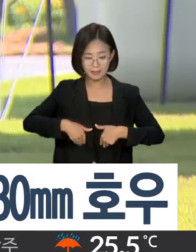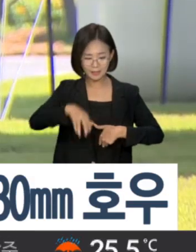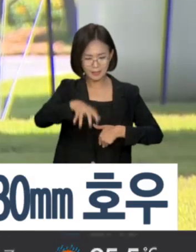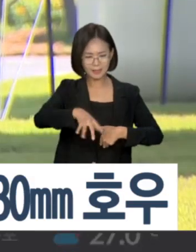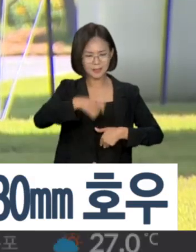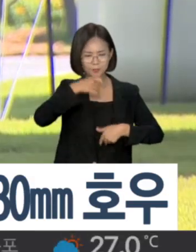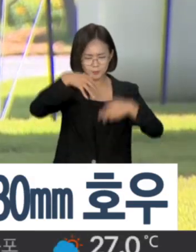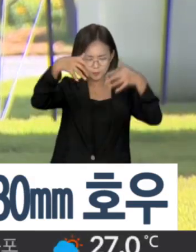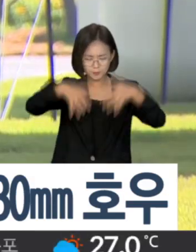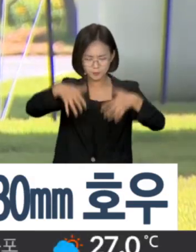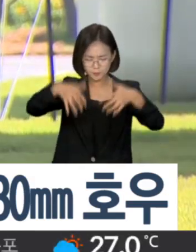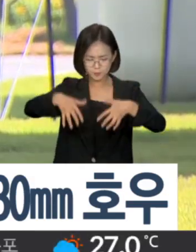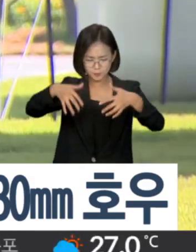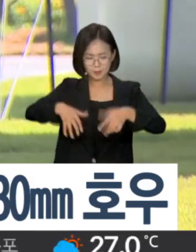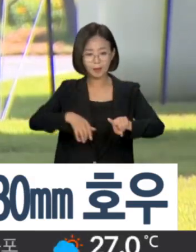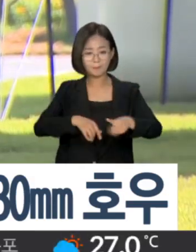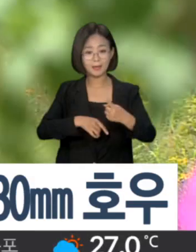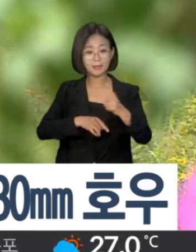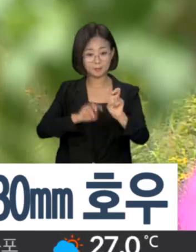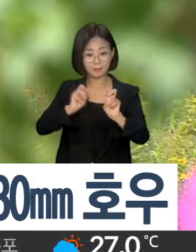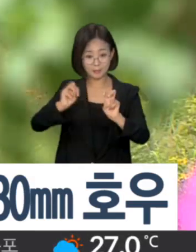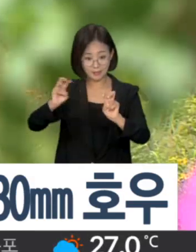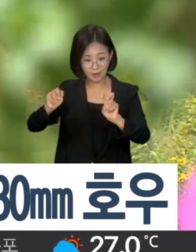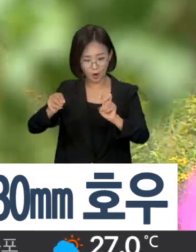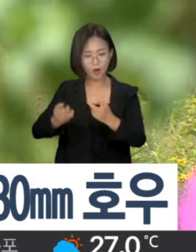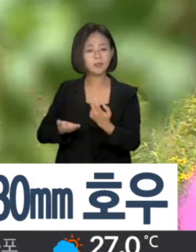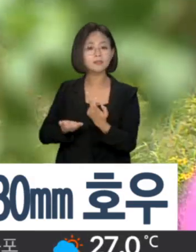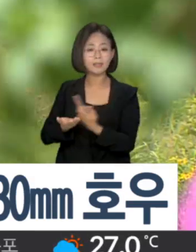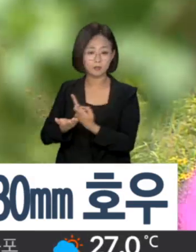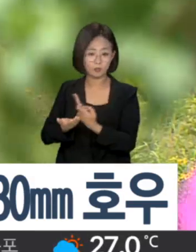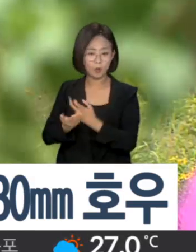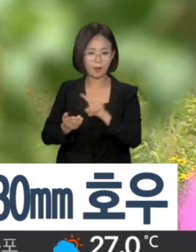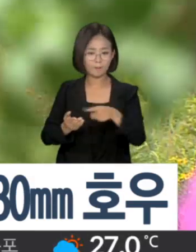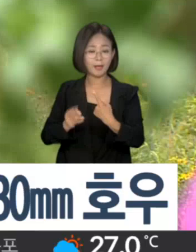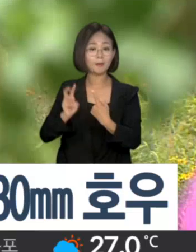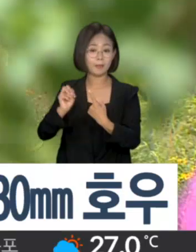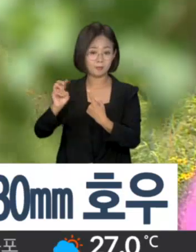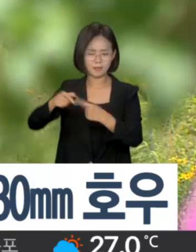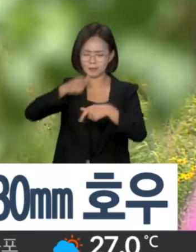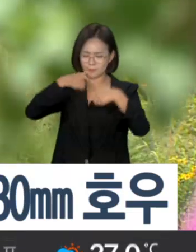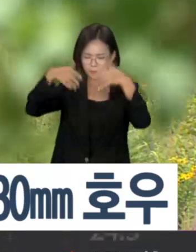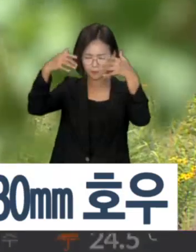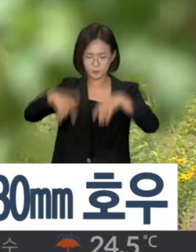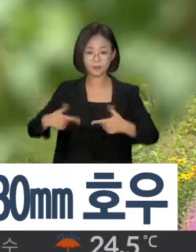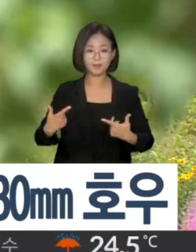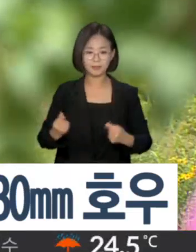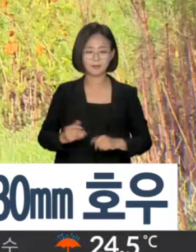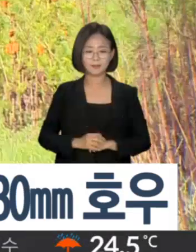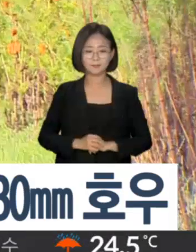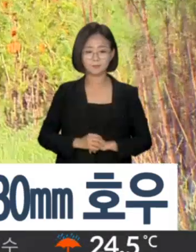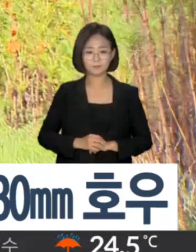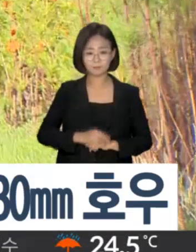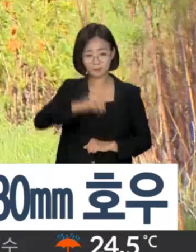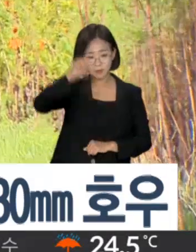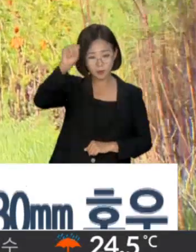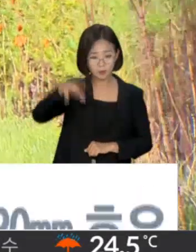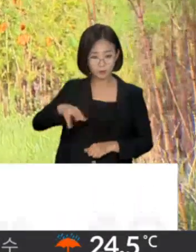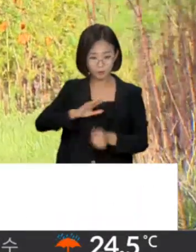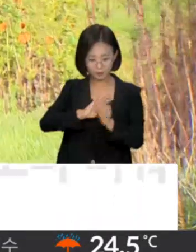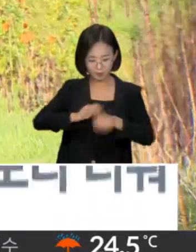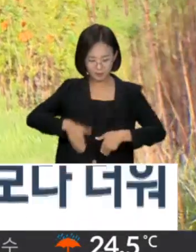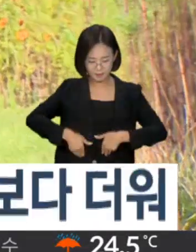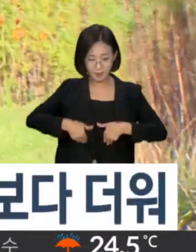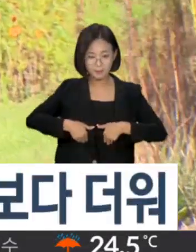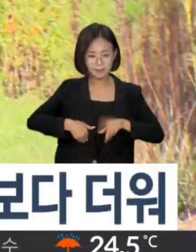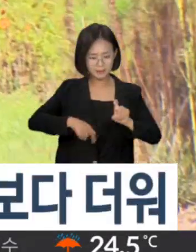남해안의 많은 곳은 120mm 이상, 제주도에도 최대 100mm의 많은 비가 내리겠고요. 광주와 전남에